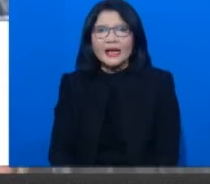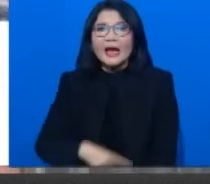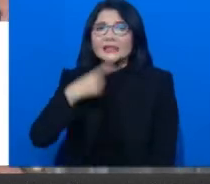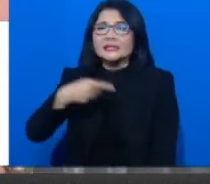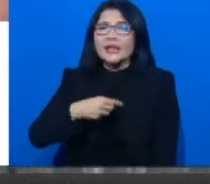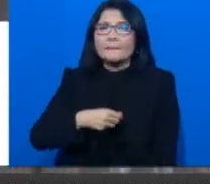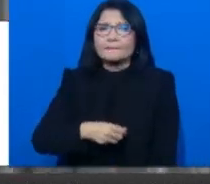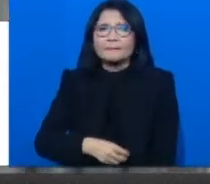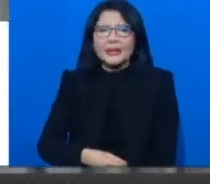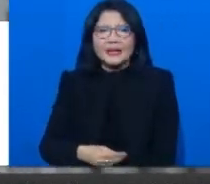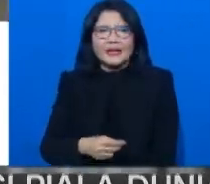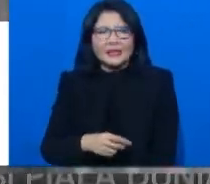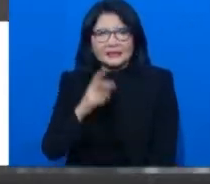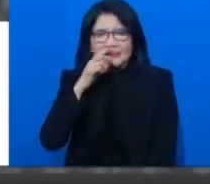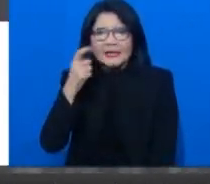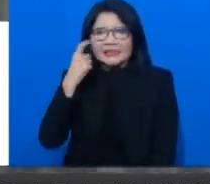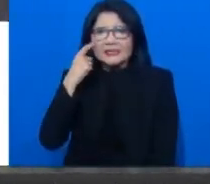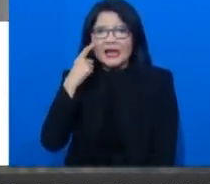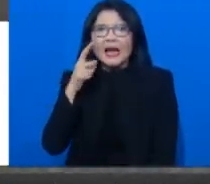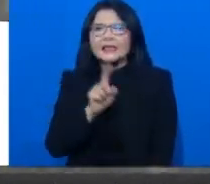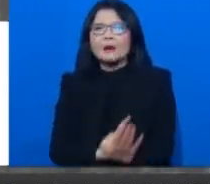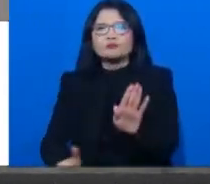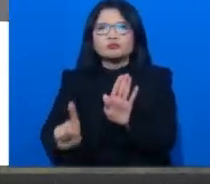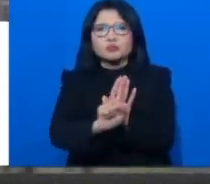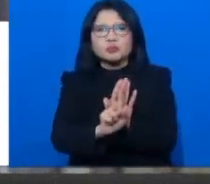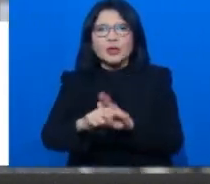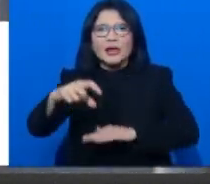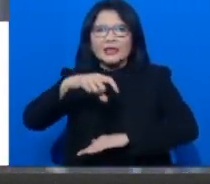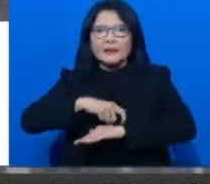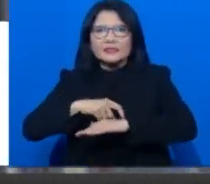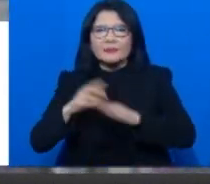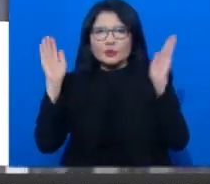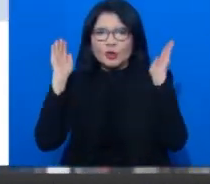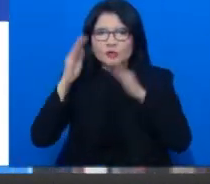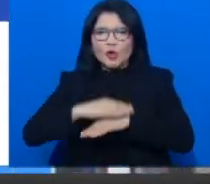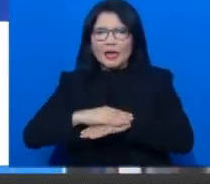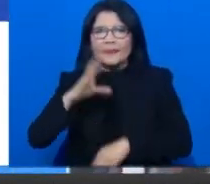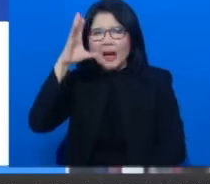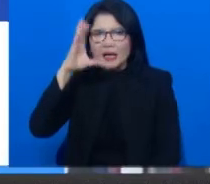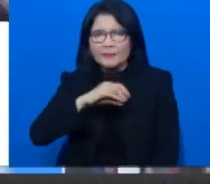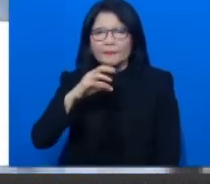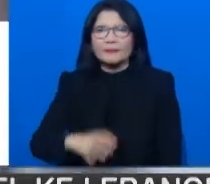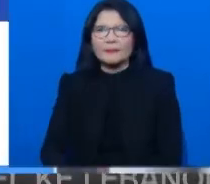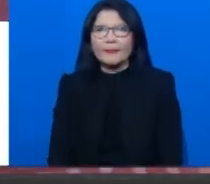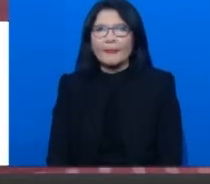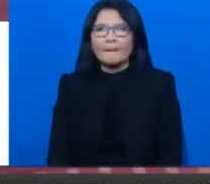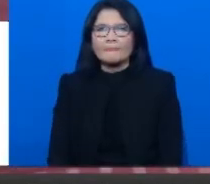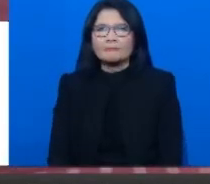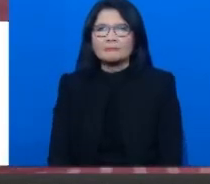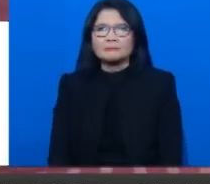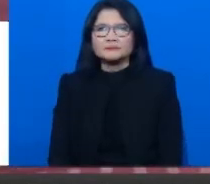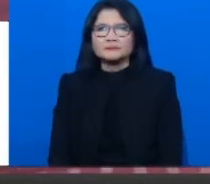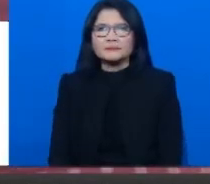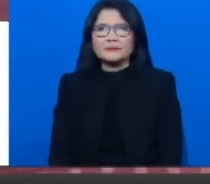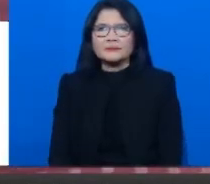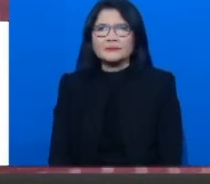dan Selasa, ia mendapat giliran menjadi imam masjid pada sholat maghrib dan isya. Ini tempat kita tinggal nih cukup